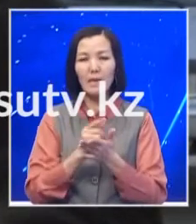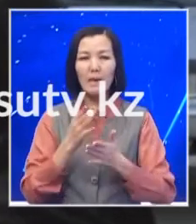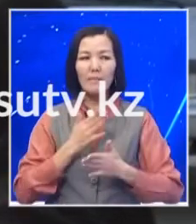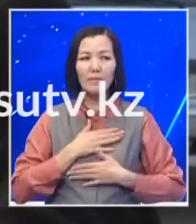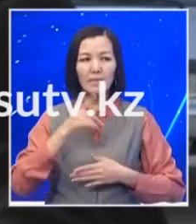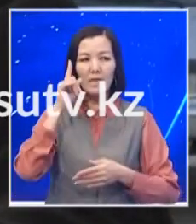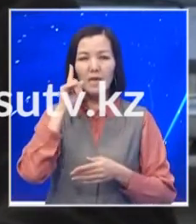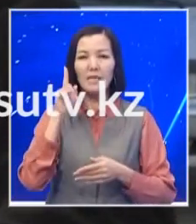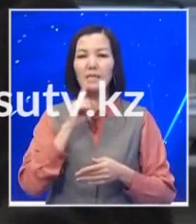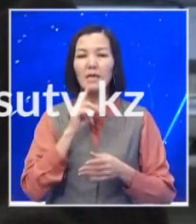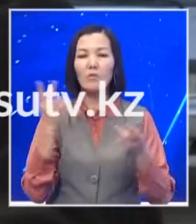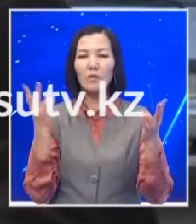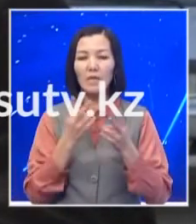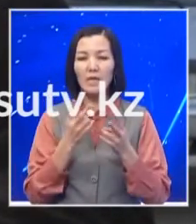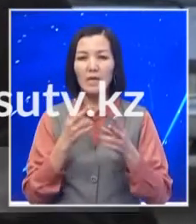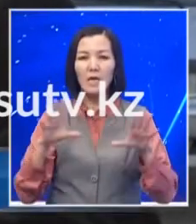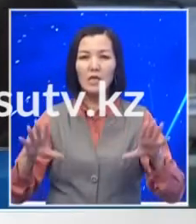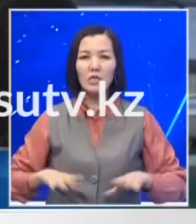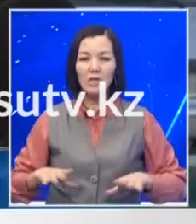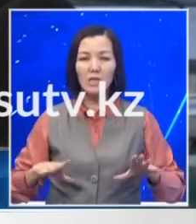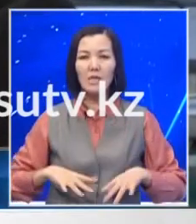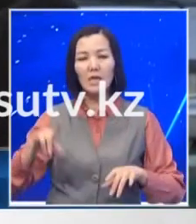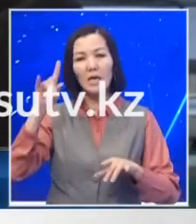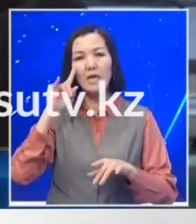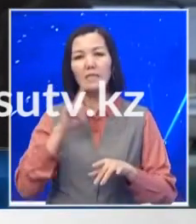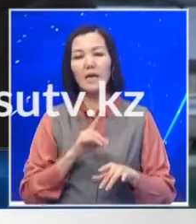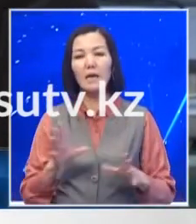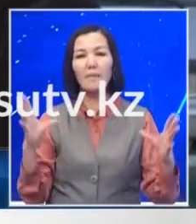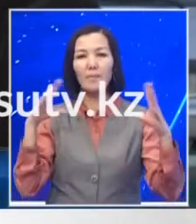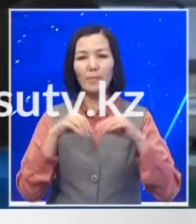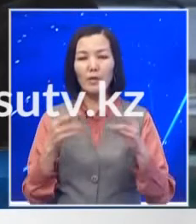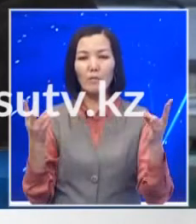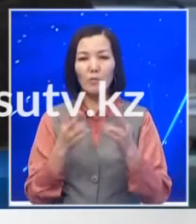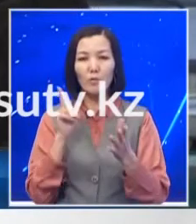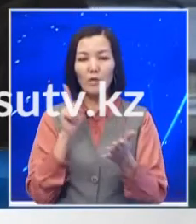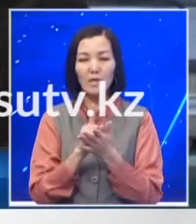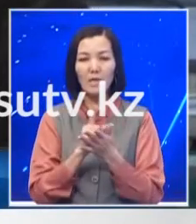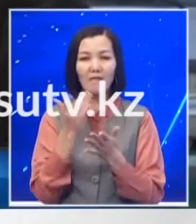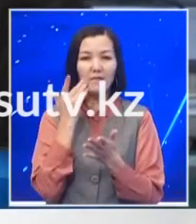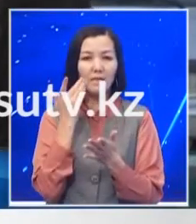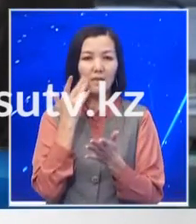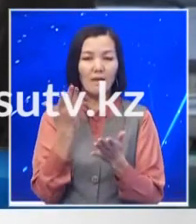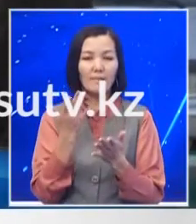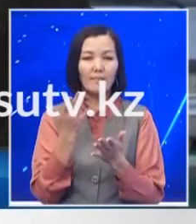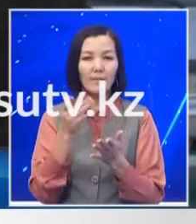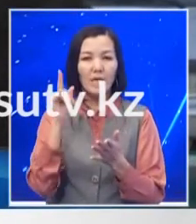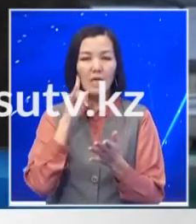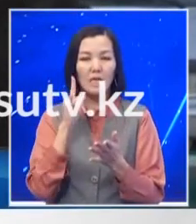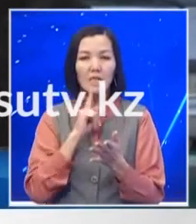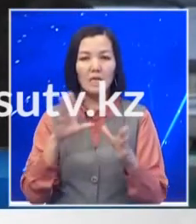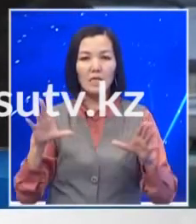өзіне керек дүниесі бұл жылқы. Жылқы мен қазақ ергізуім дейміз, сонымен қазақтың жылқысын насихаттау